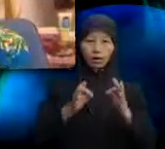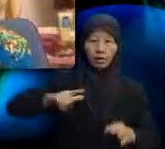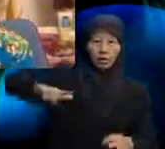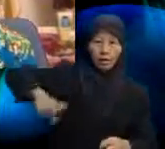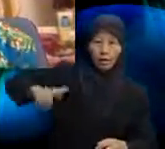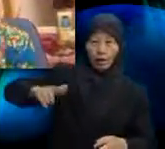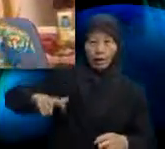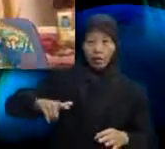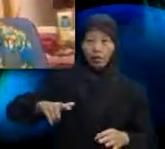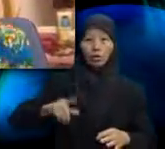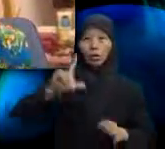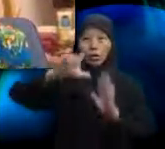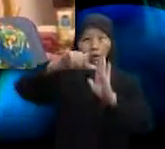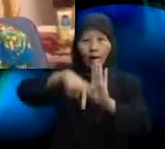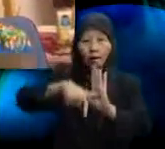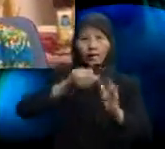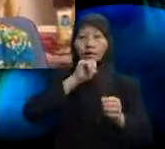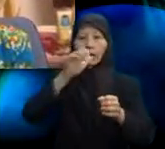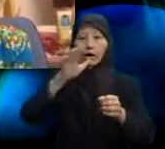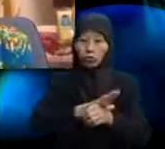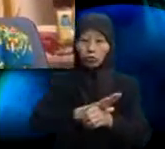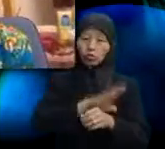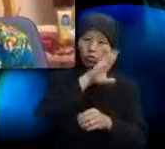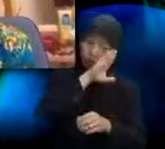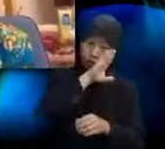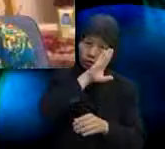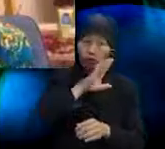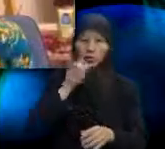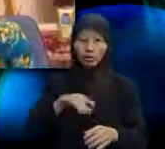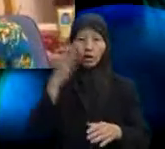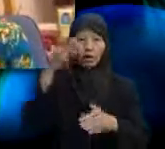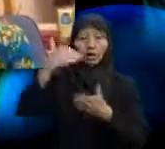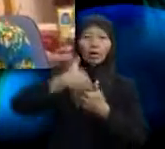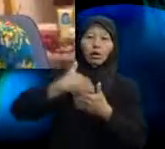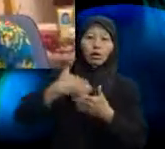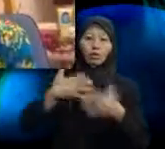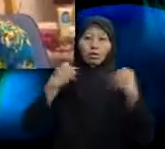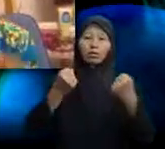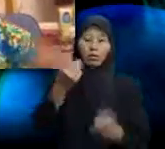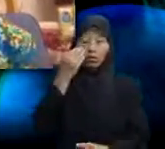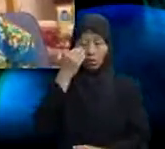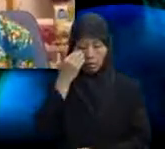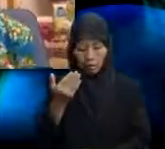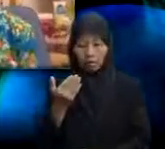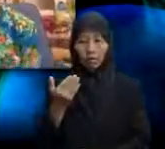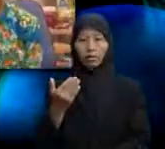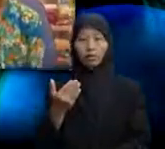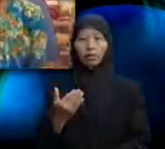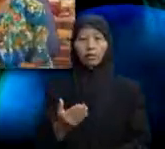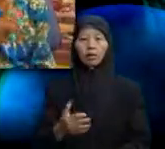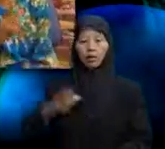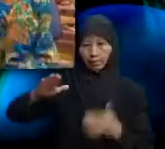sangat, bermakna kita tidak cukup tidur dan boleh mengganggu kesihatan kita pada keesokan hari. Baiklah